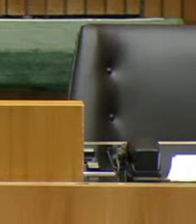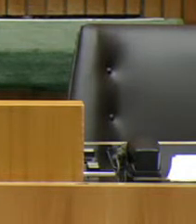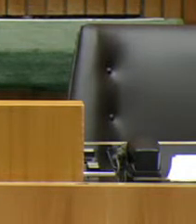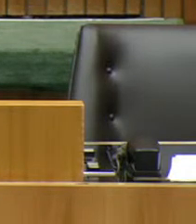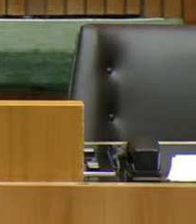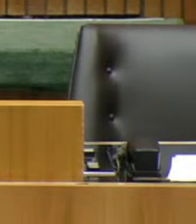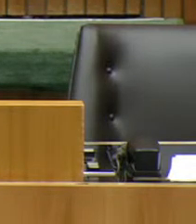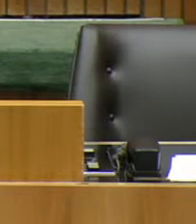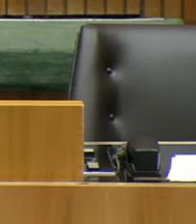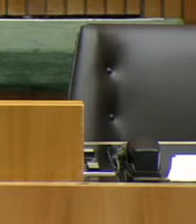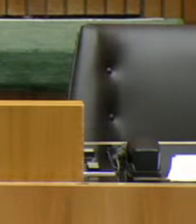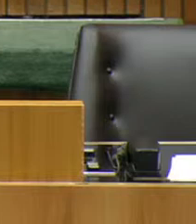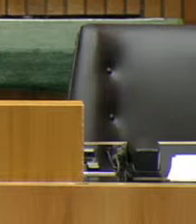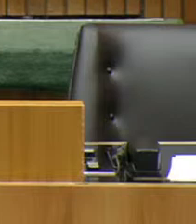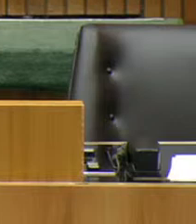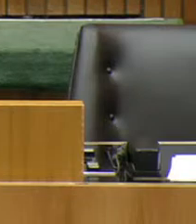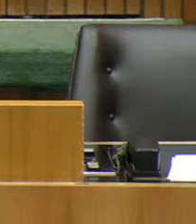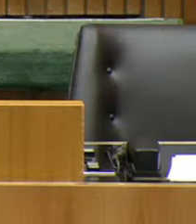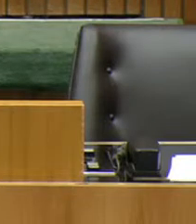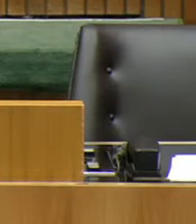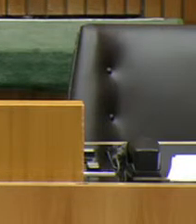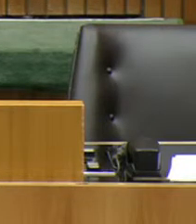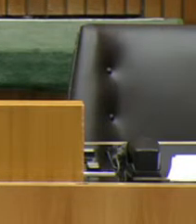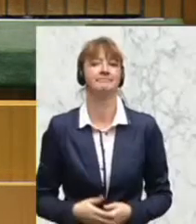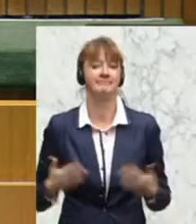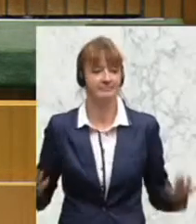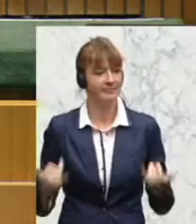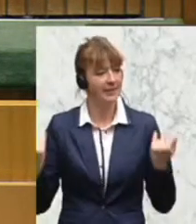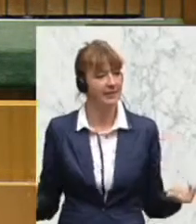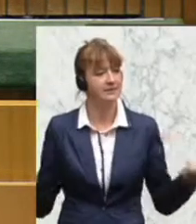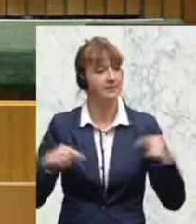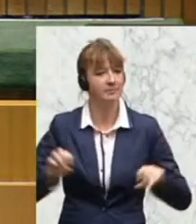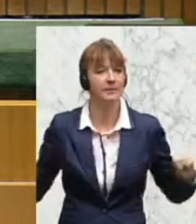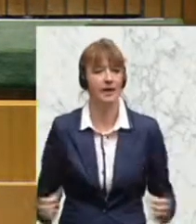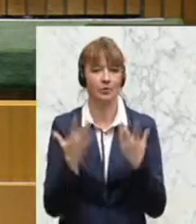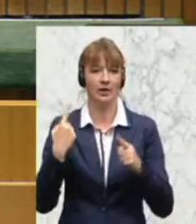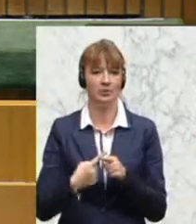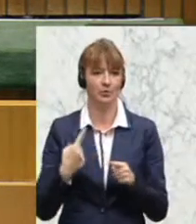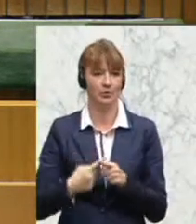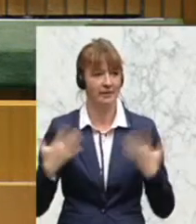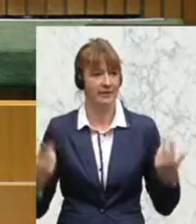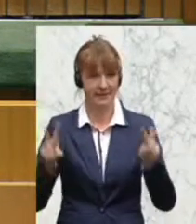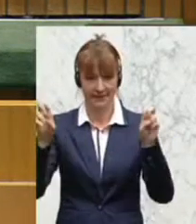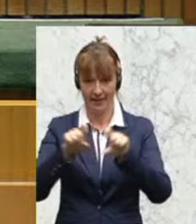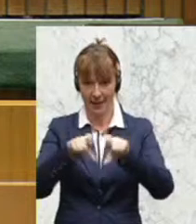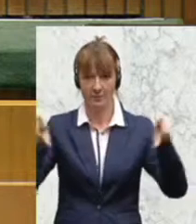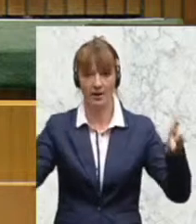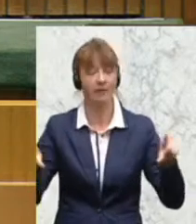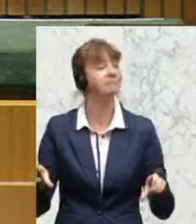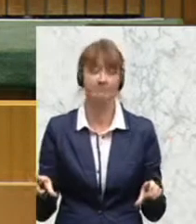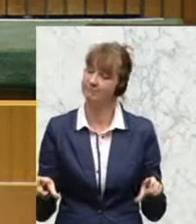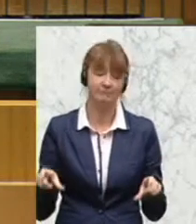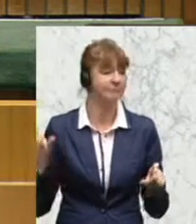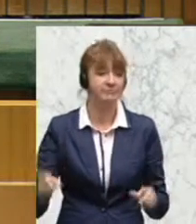Länge live übertragen. Wir gelangen nun zur Aktuellen Stunde mit dem Thema Keine Chance